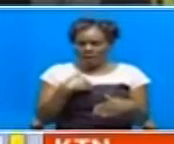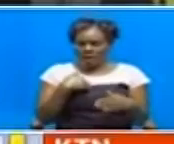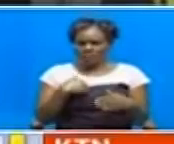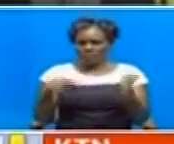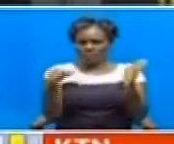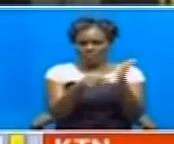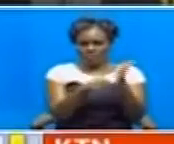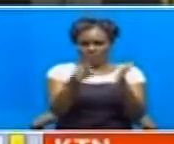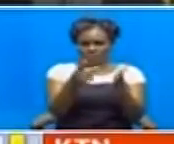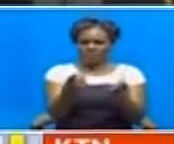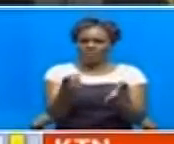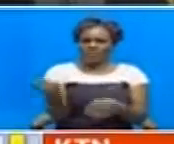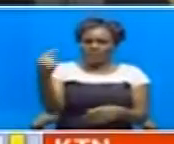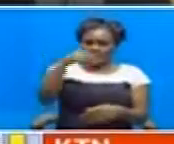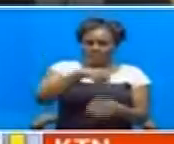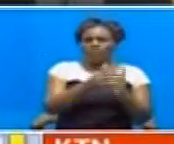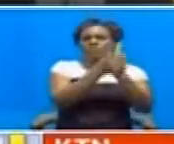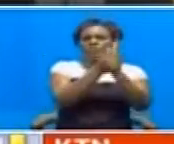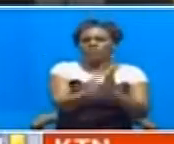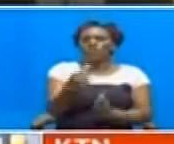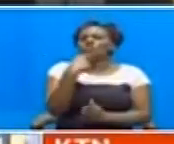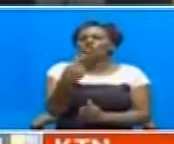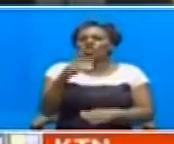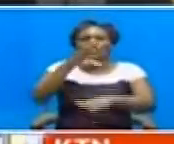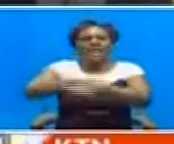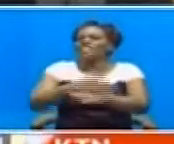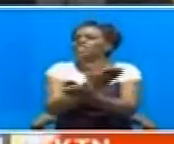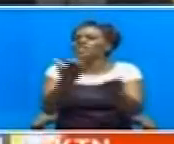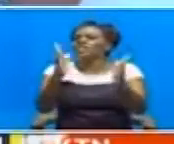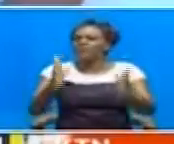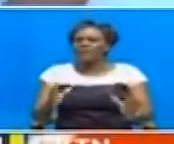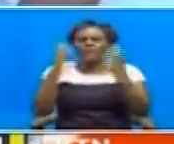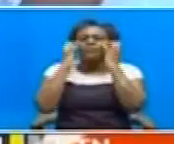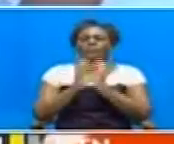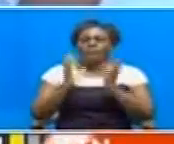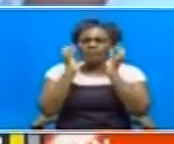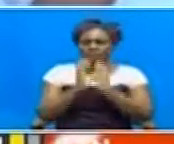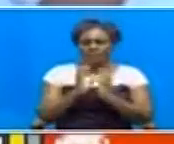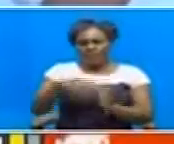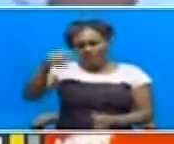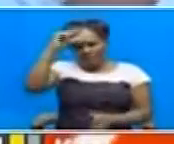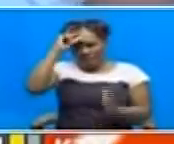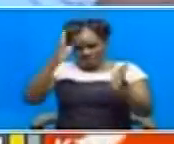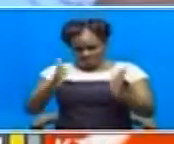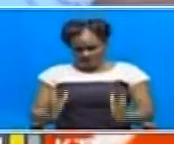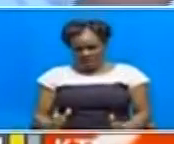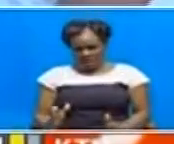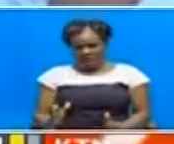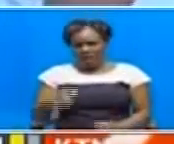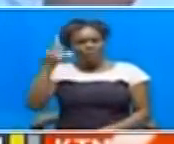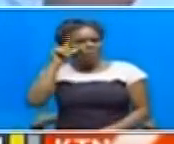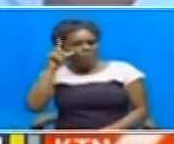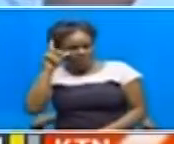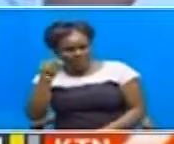haya wanakuja kwa wasomi, si kwenda kuchukua mtu yoyote wakamfanya ni shekhe. Aidha, gavana wa kaunti hiyo Hassan Ali